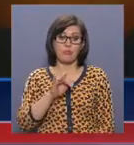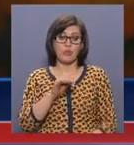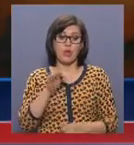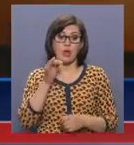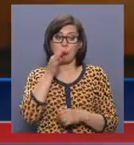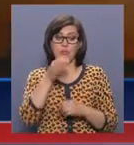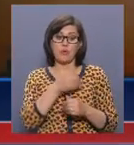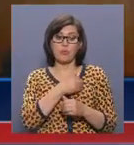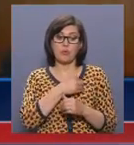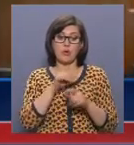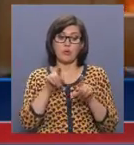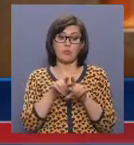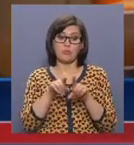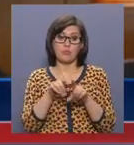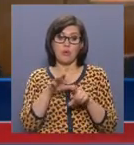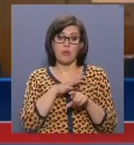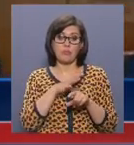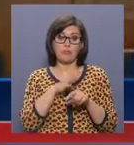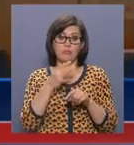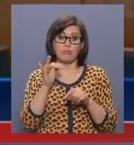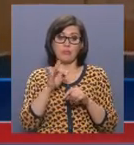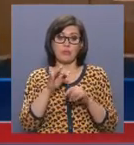Тағы бір айта кетерлігі,